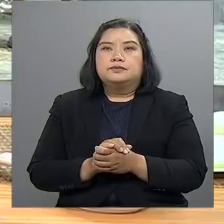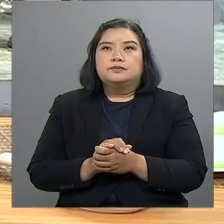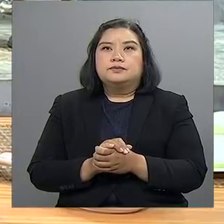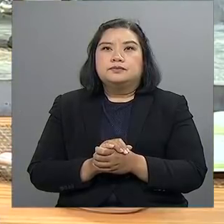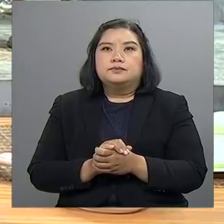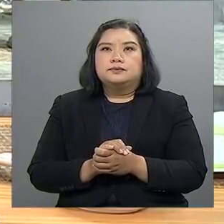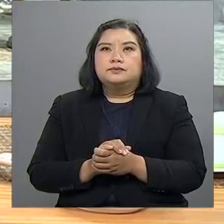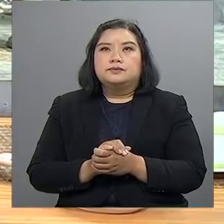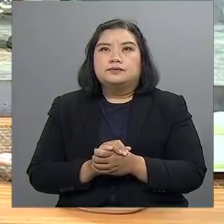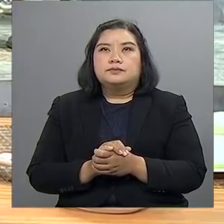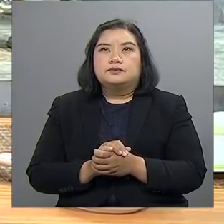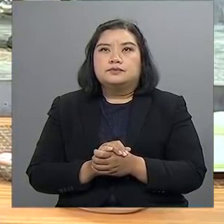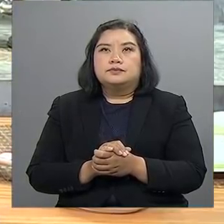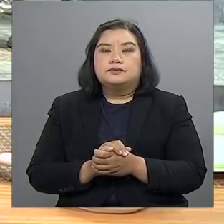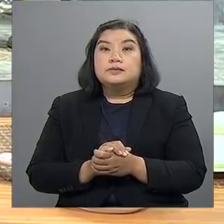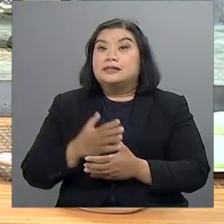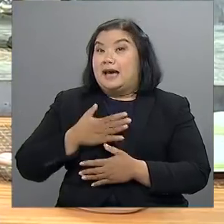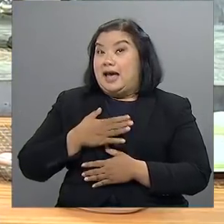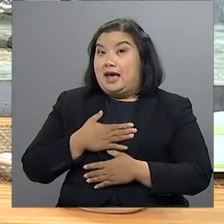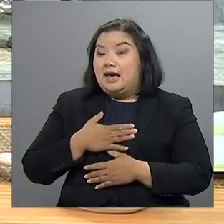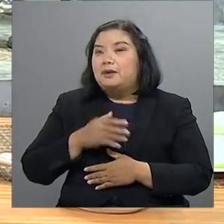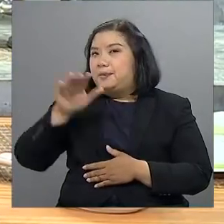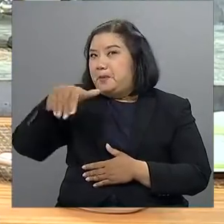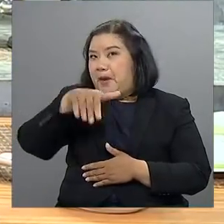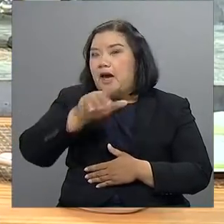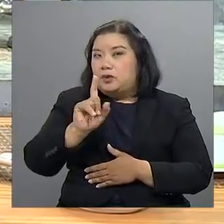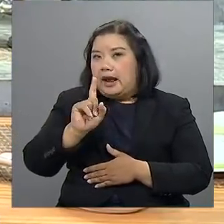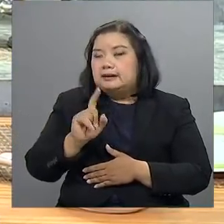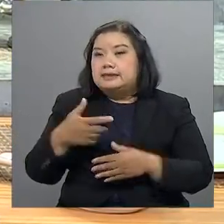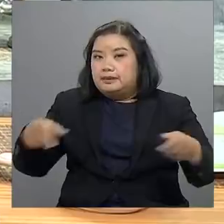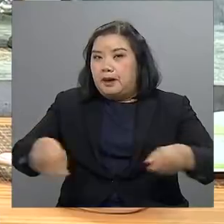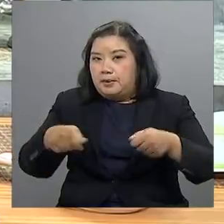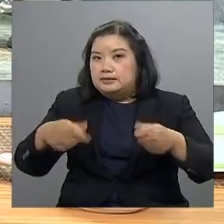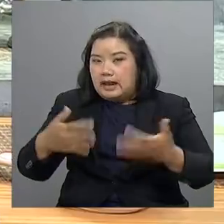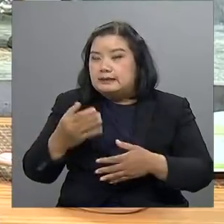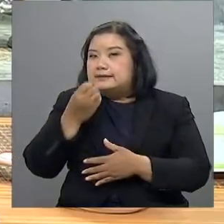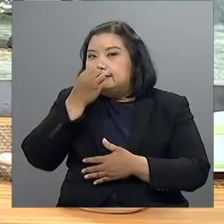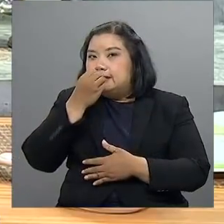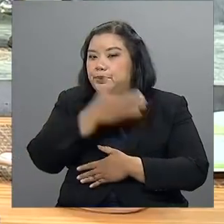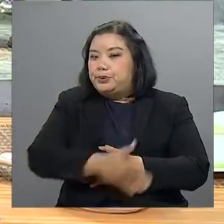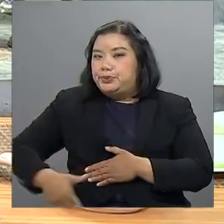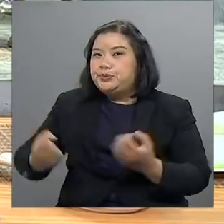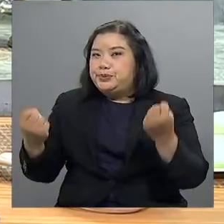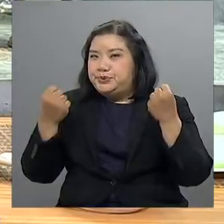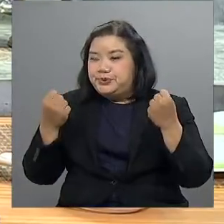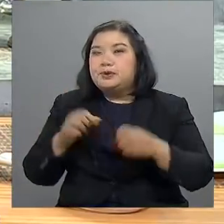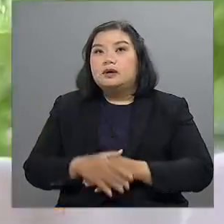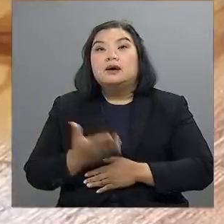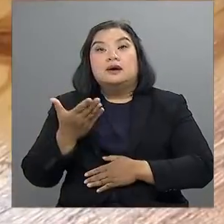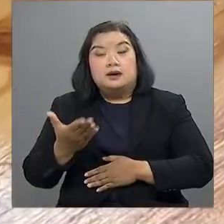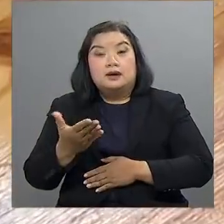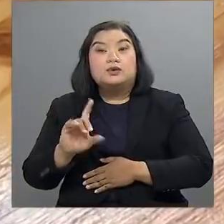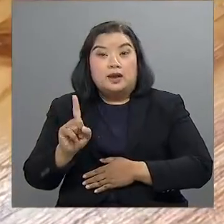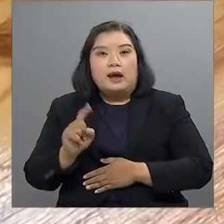สวัสดีค่ะวันนี้พี่แววมาชวนทุกท่านทำเมนูสุขภาพอีกเช่นเคยนะคะเมนูนี้มีชื่อว่าพร่าปลาแซลมอนมะระสด